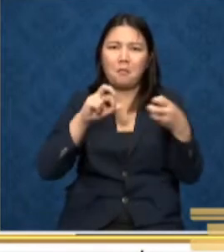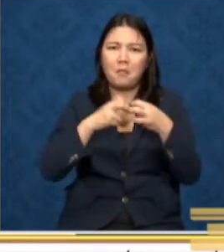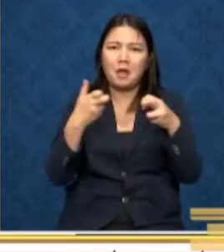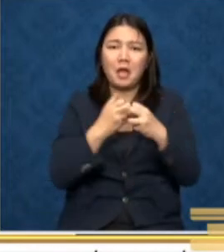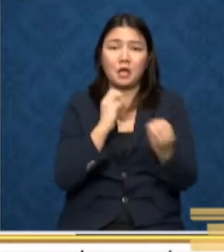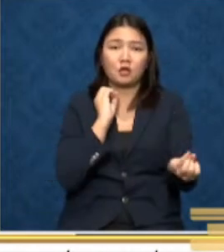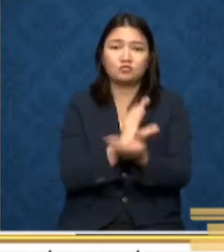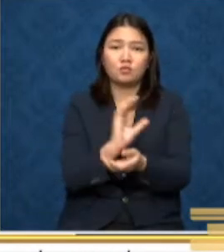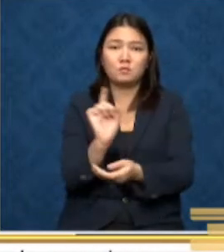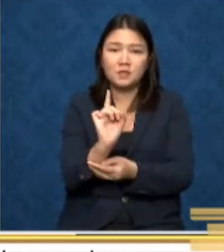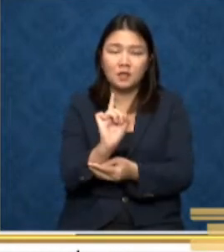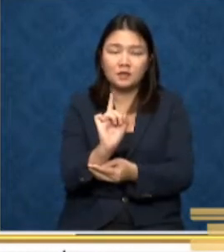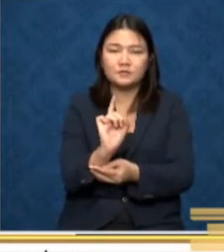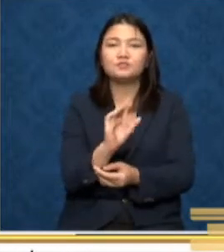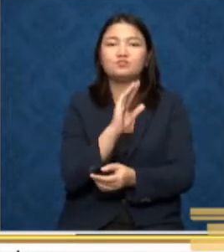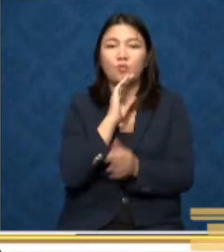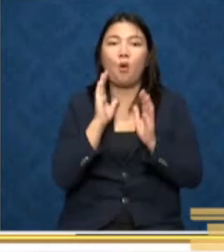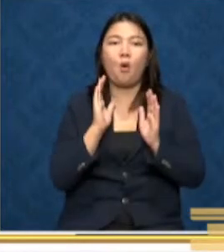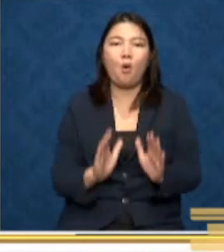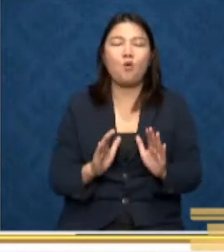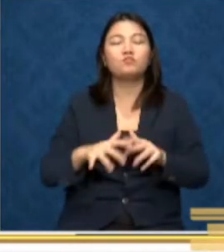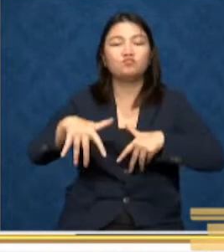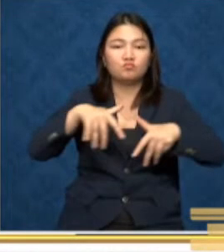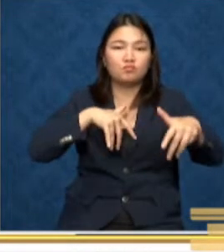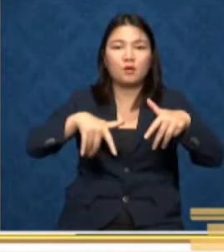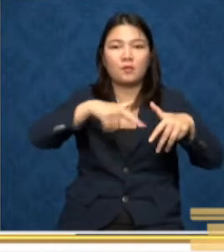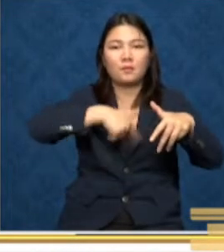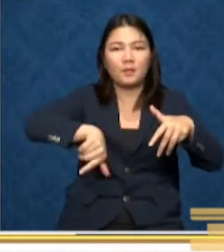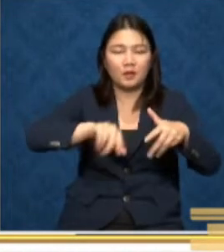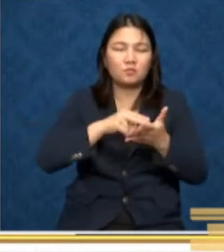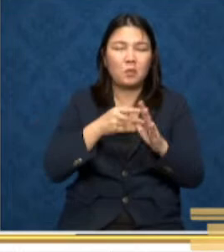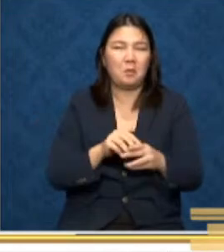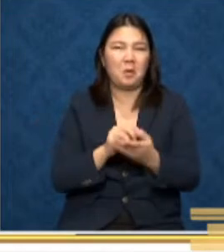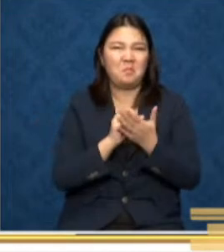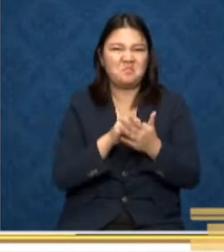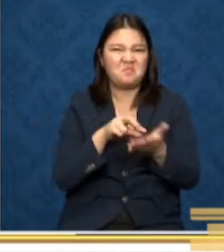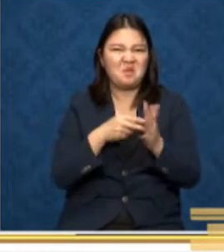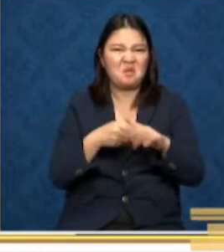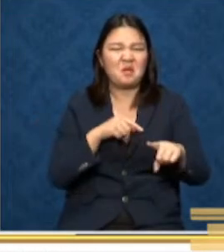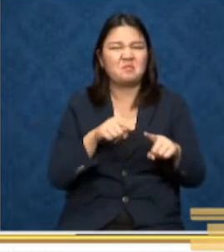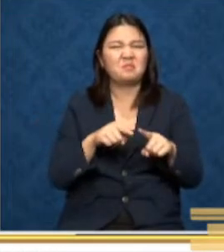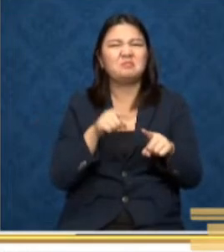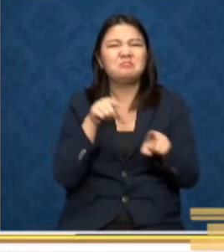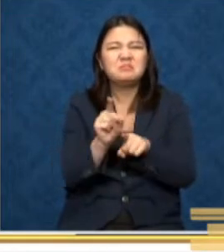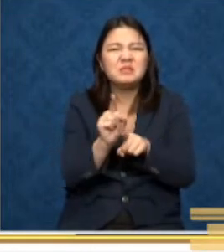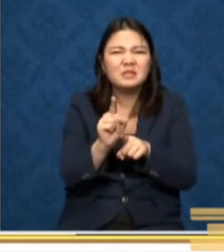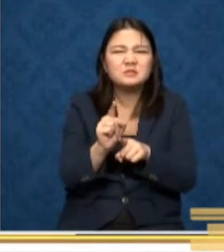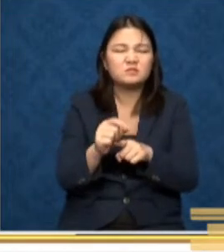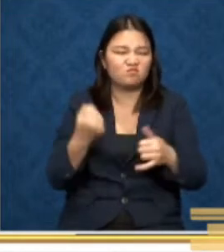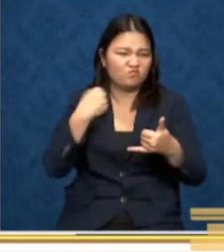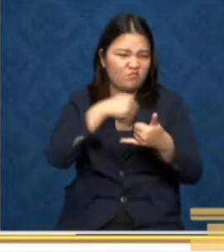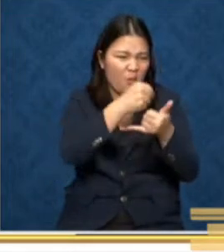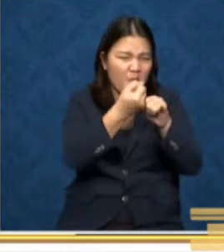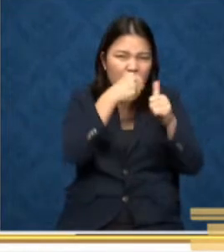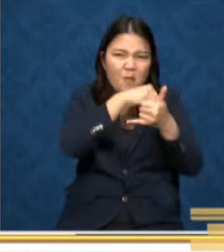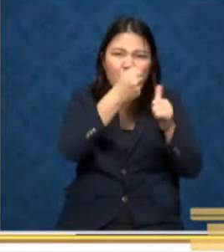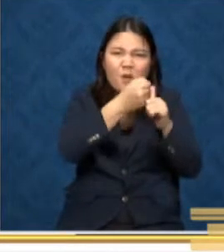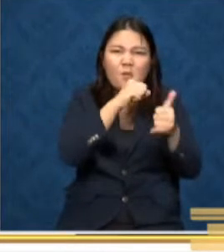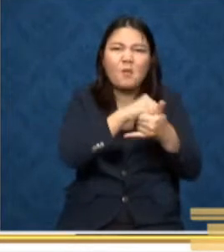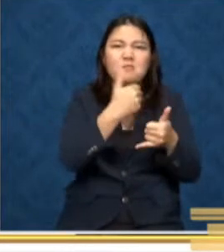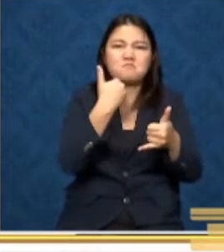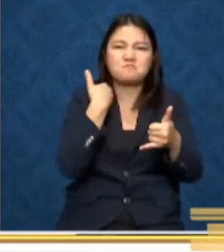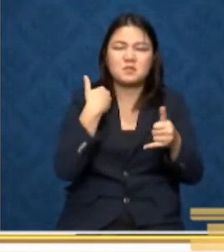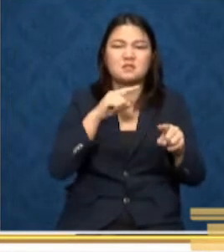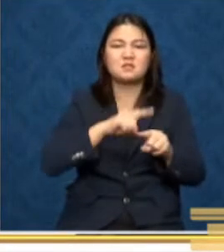1การอำนวยความอำนวยความสะดวกให้เกิดการซ้อมทรมานโดยมีกฎหมายป้องกันเจ้าหน้าที่ต่อการดำเนินคดี